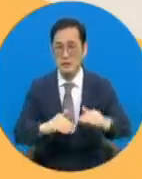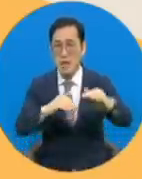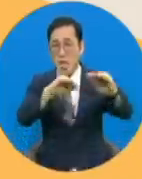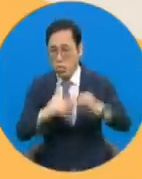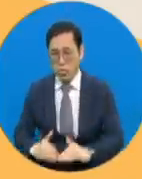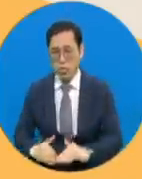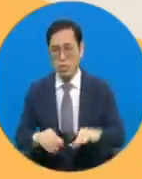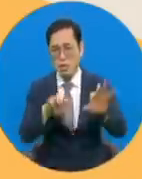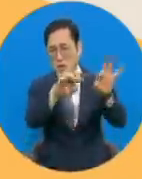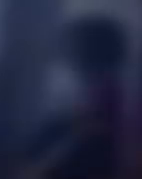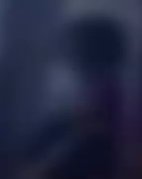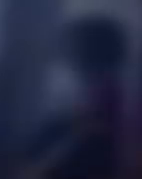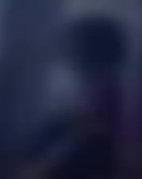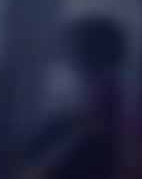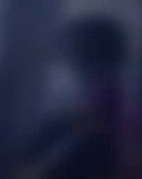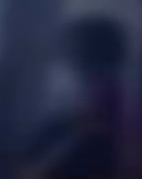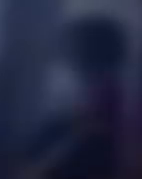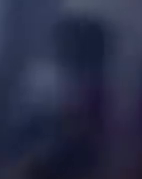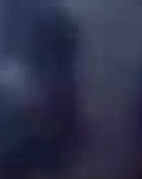보겠습니다.